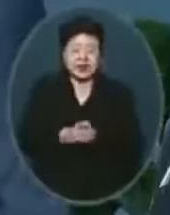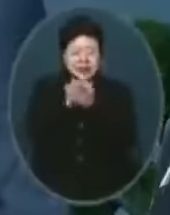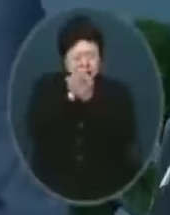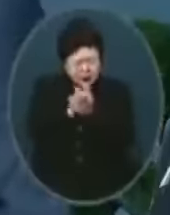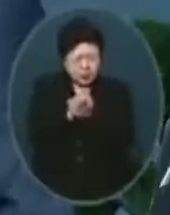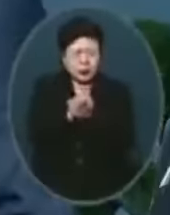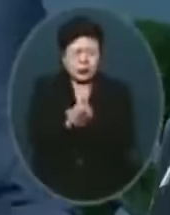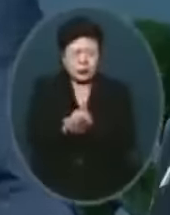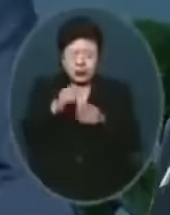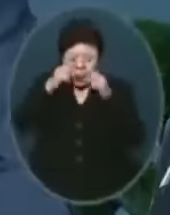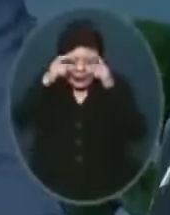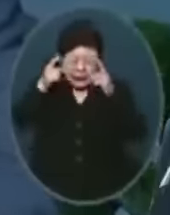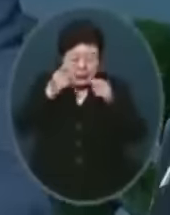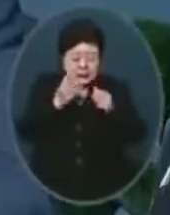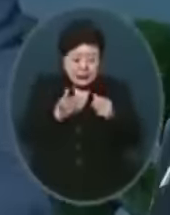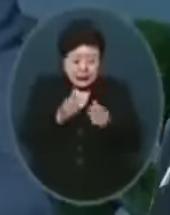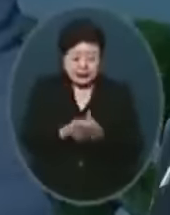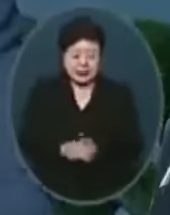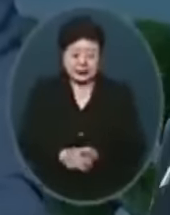기도로서 깨닫으십시오.